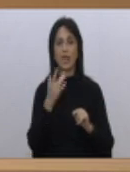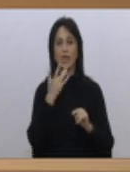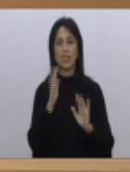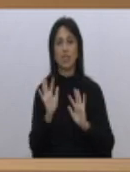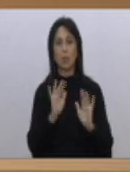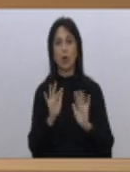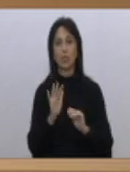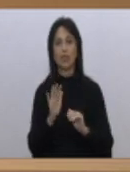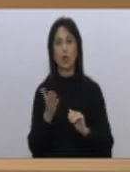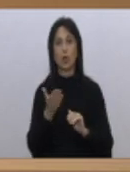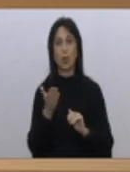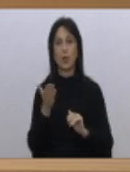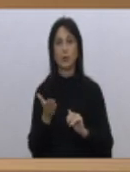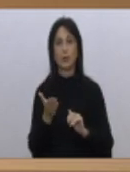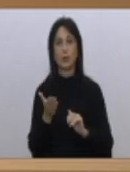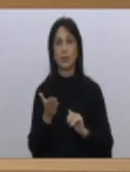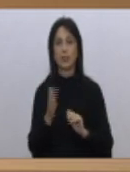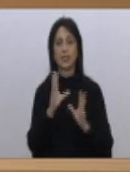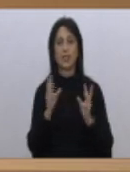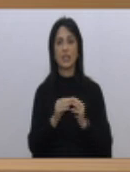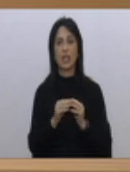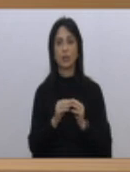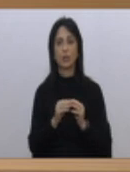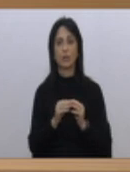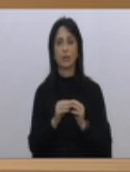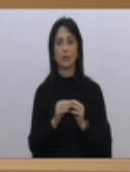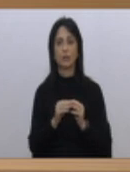ნაციონალური მოძრაობა, რომელიც და საერთოდ